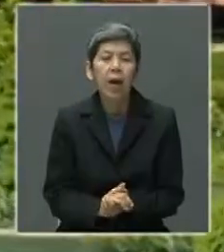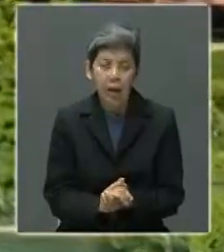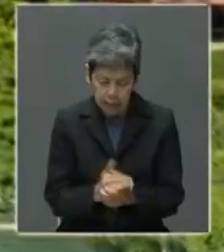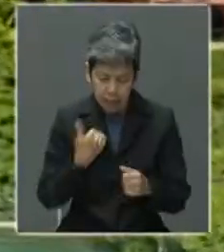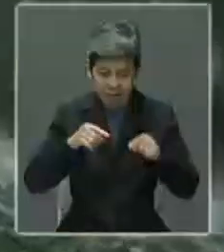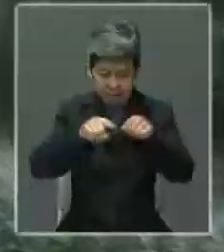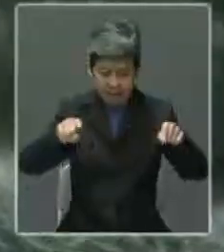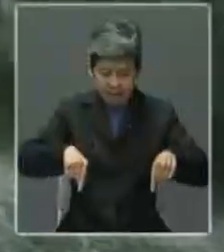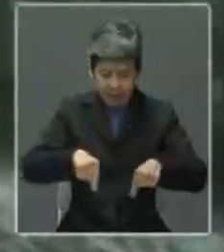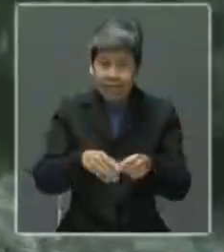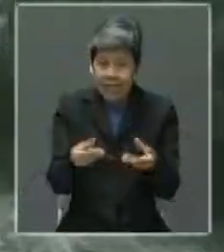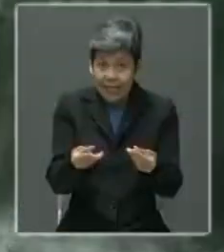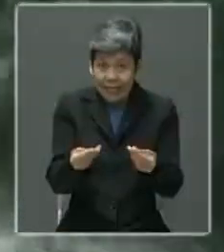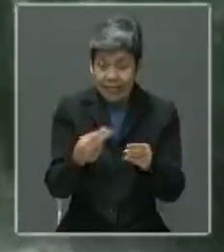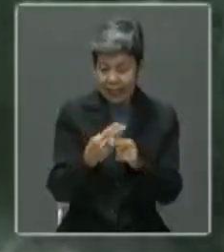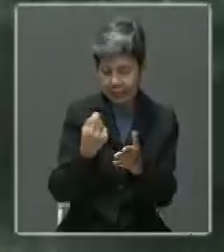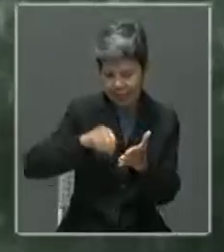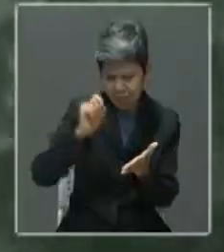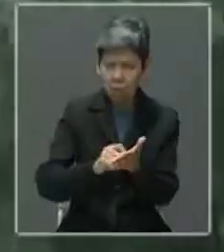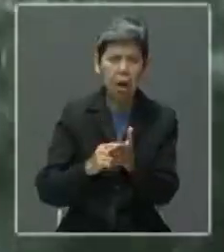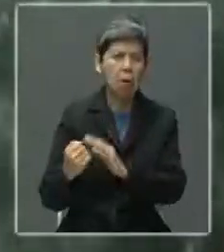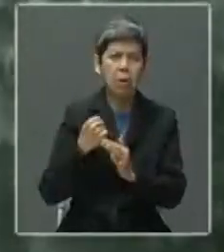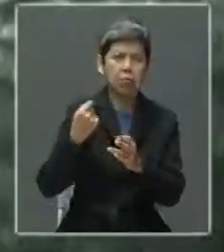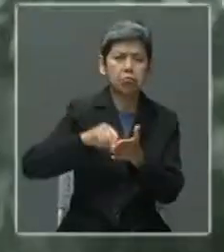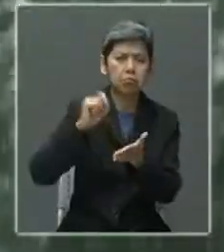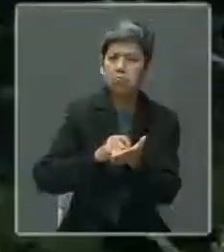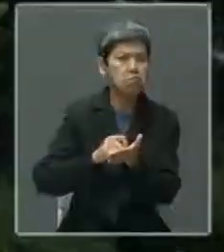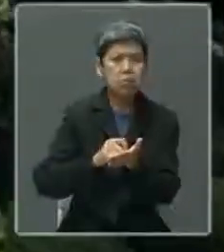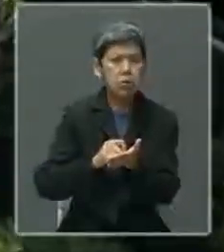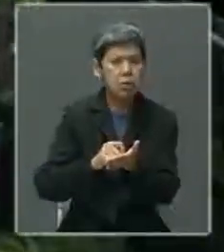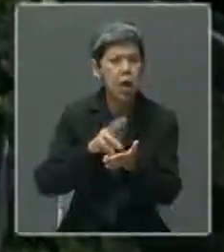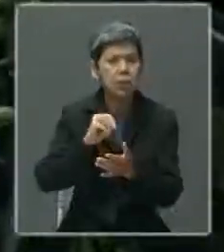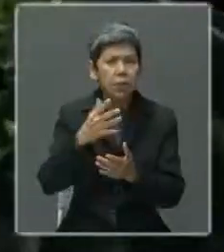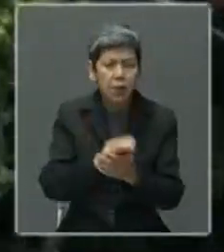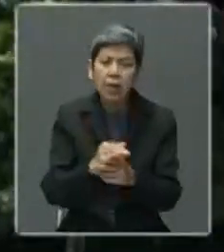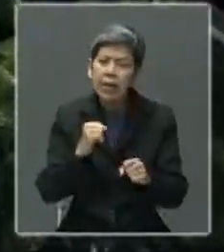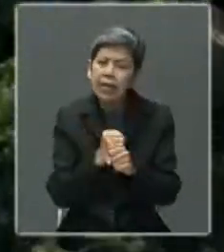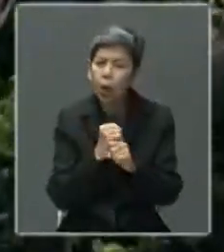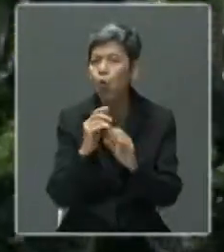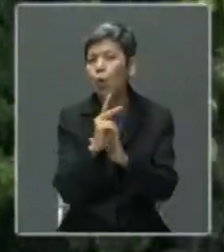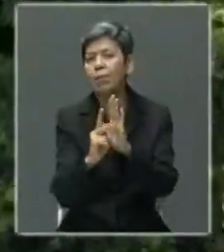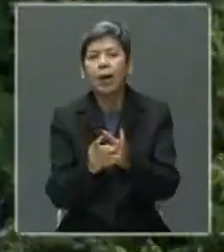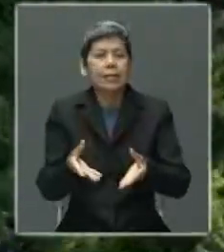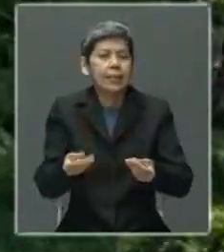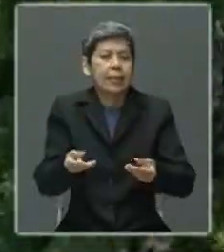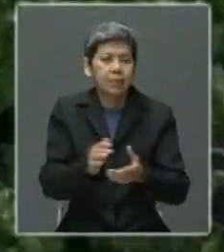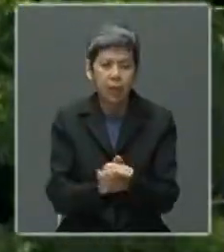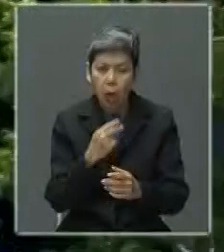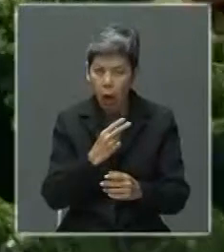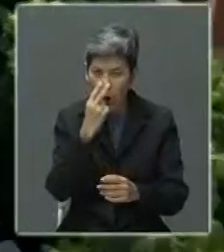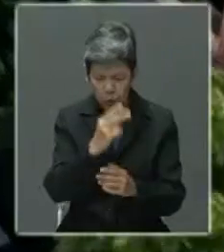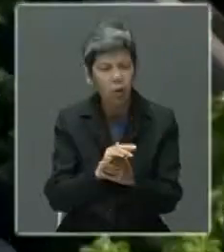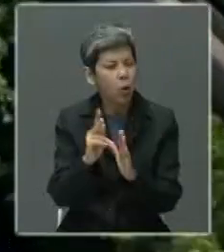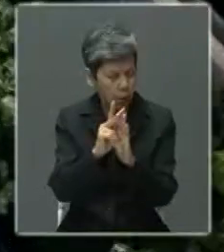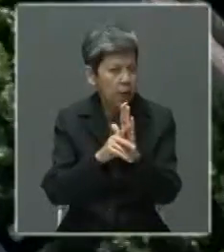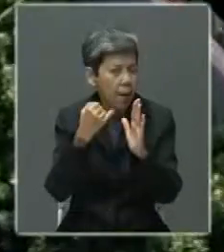นดที่ดินดังกล่าวลงนามโดยผู้ไม่มีอำนาจตามมาตรา57แห่งประมวลกฎหมายที่ดินเป็นการไม่ชอบด้ว